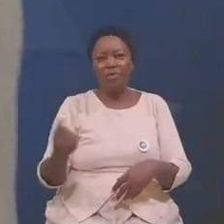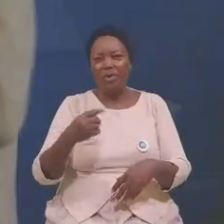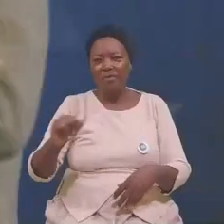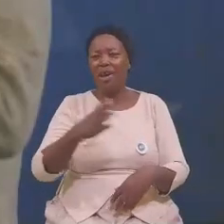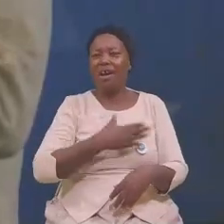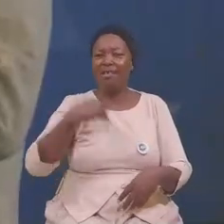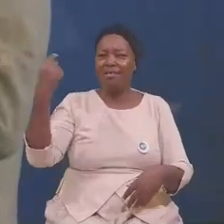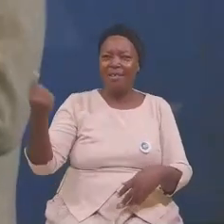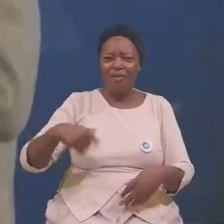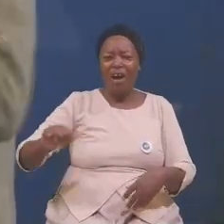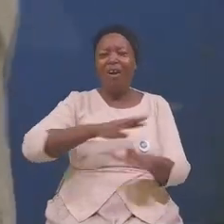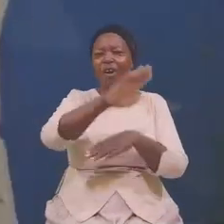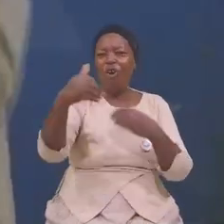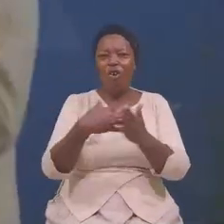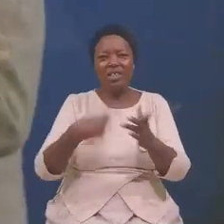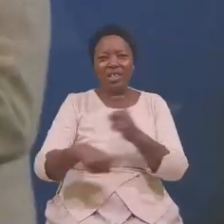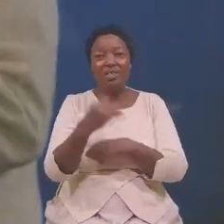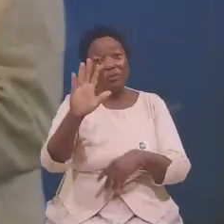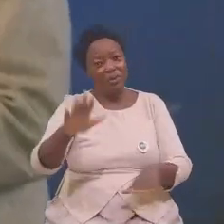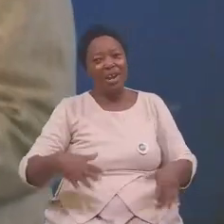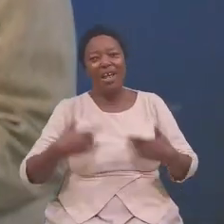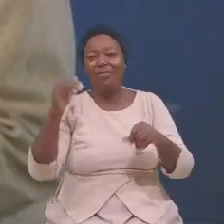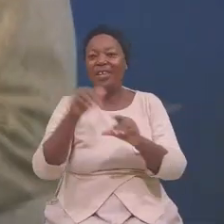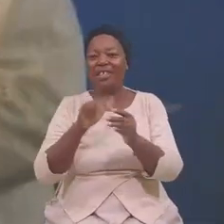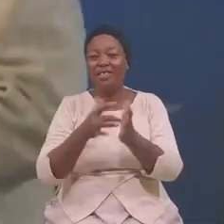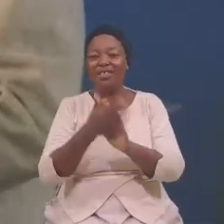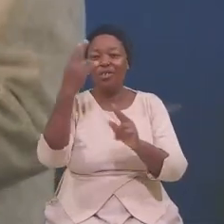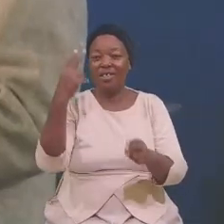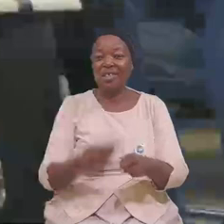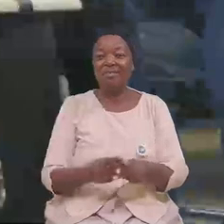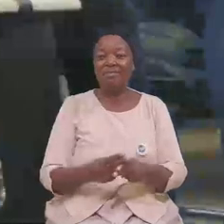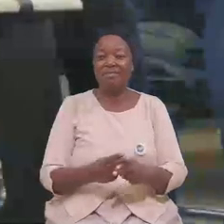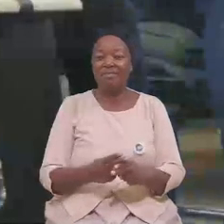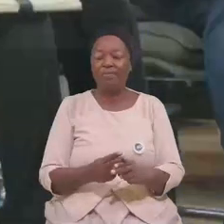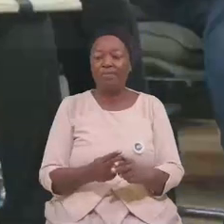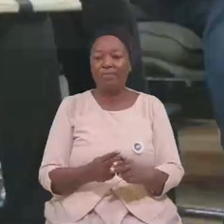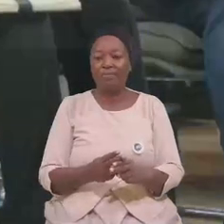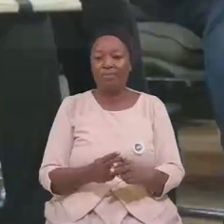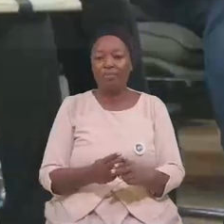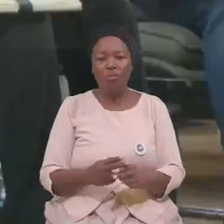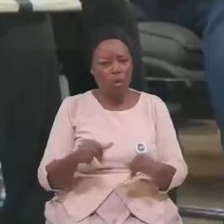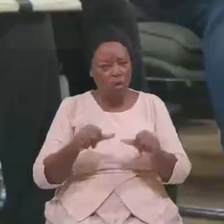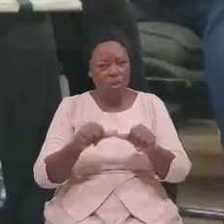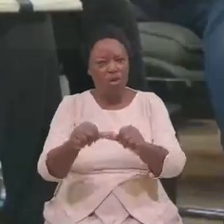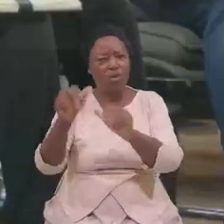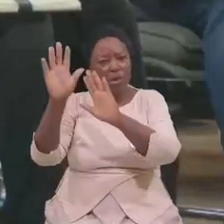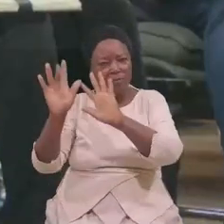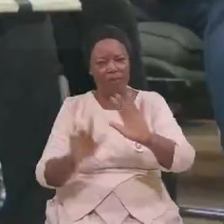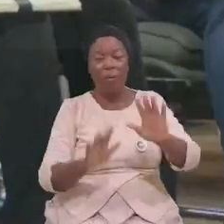les jours de ta vie au nom de Jésus. Le flux continu,